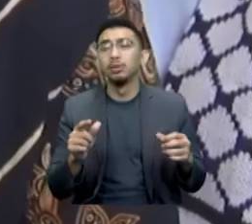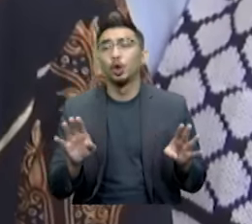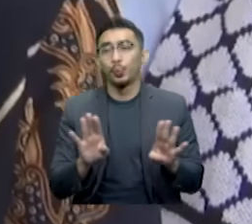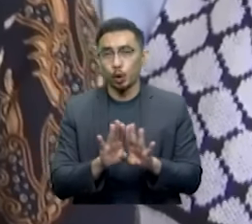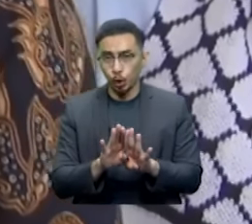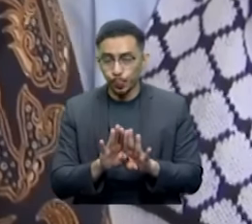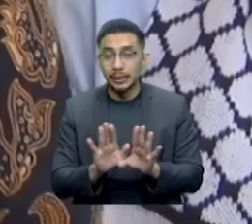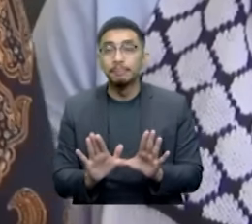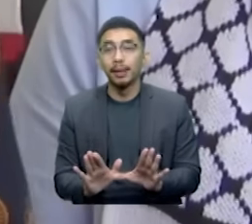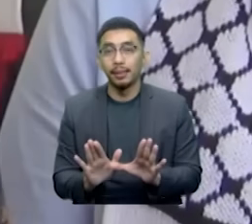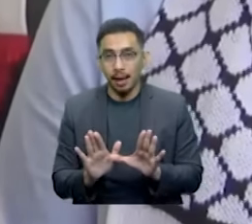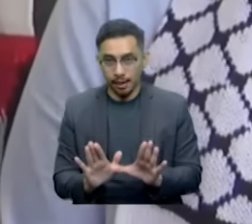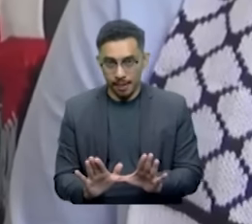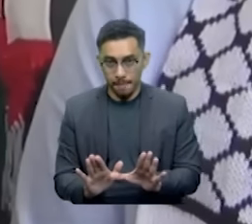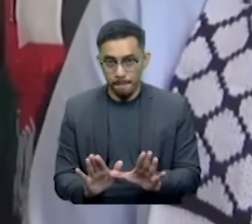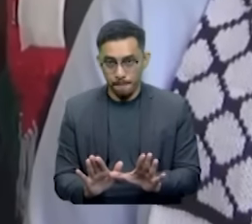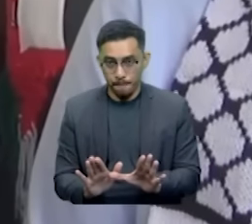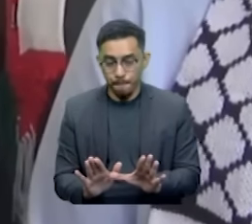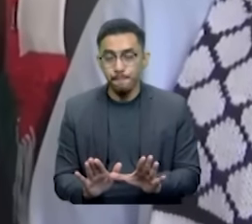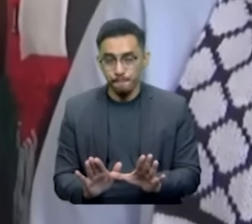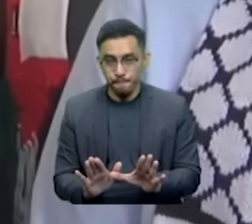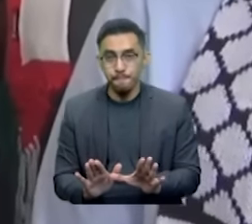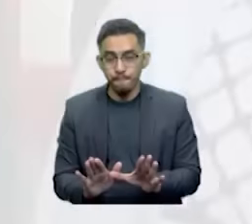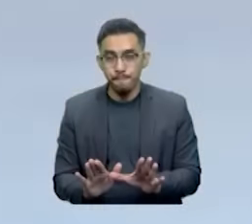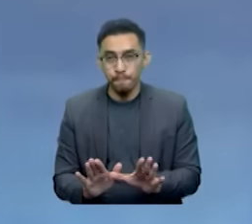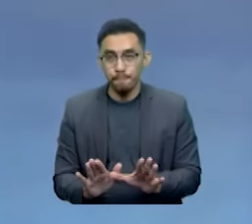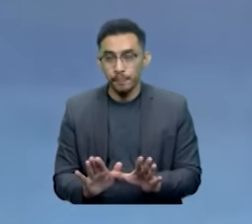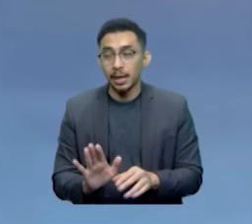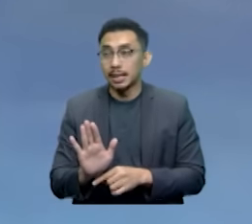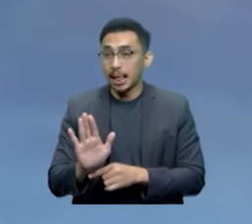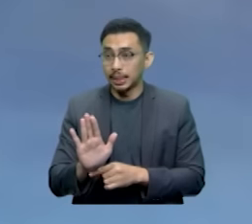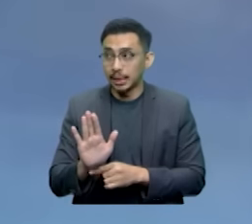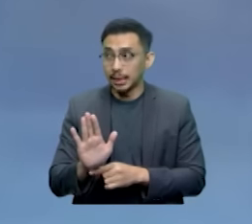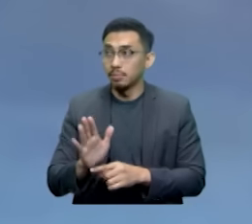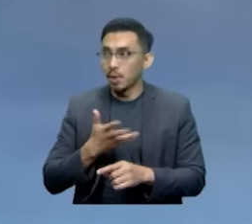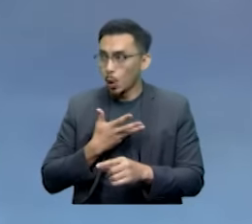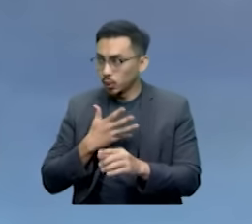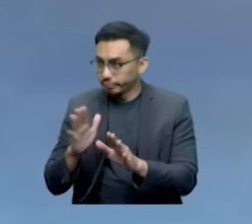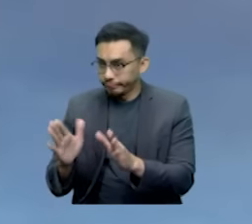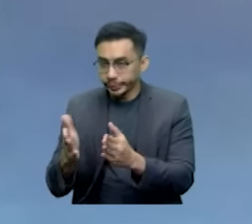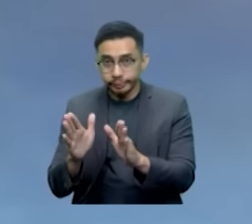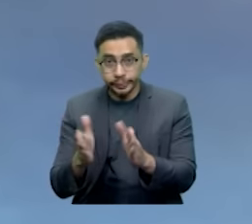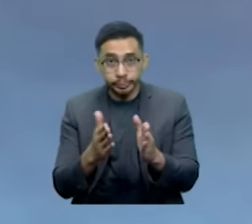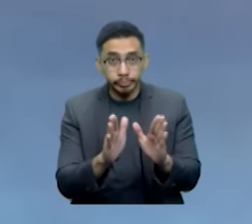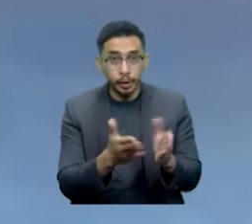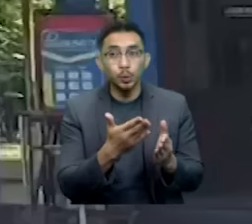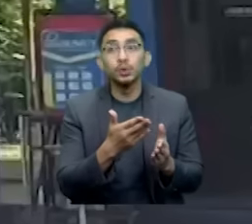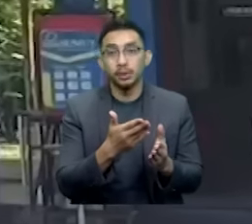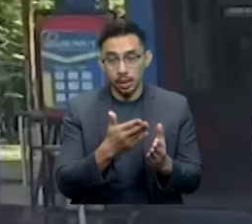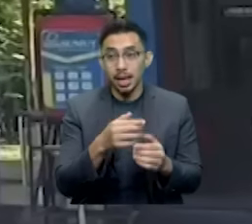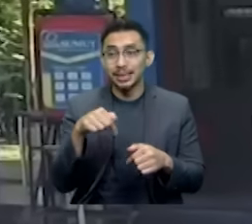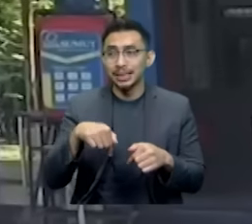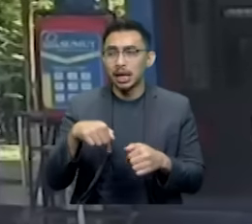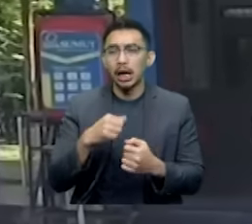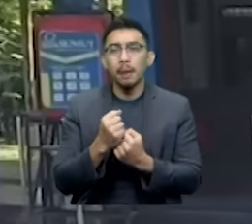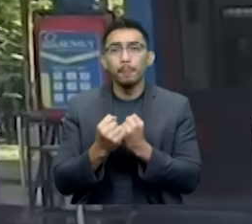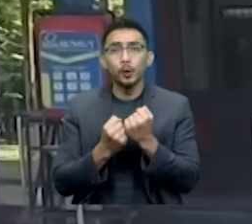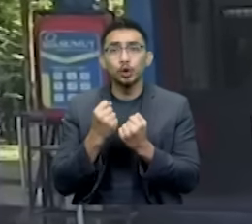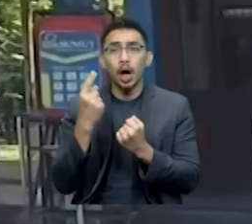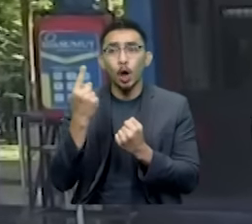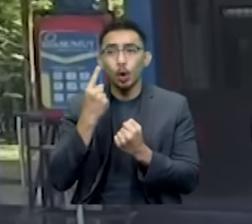pembangunan. Sementara ini kita mulai pembangunan ya. Sampai saat ini perusahaan umum daerah mengaku masih menunggu